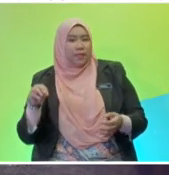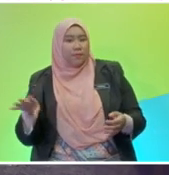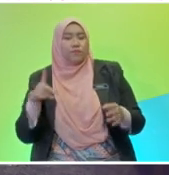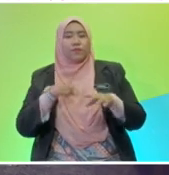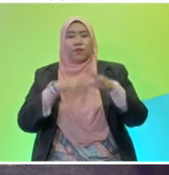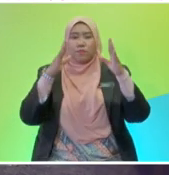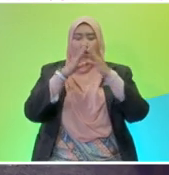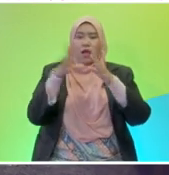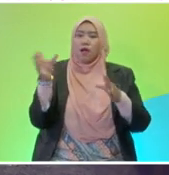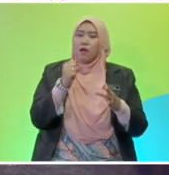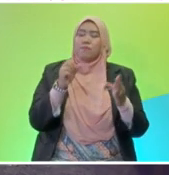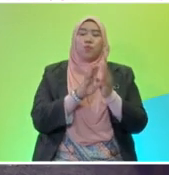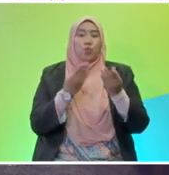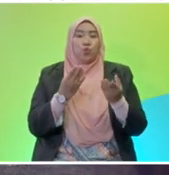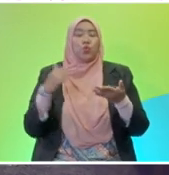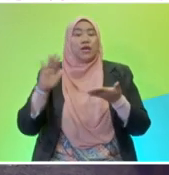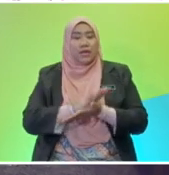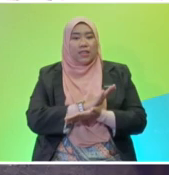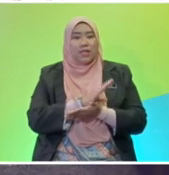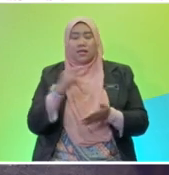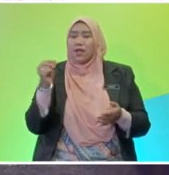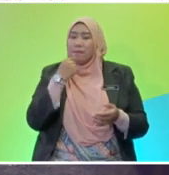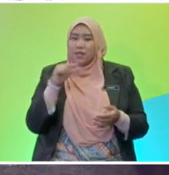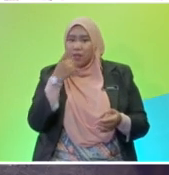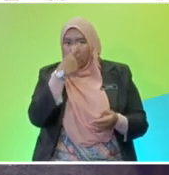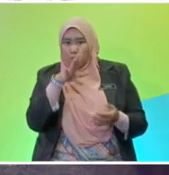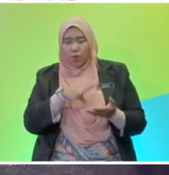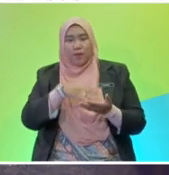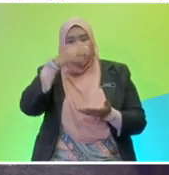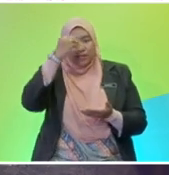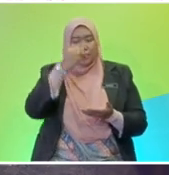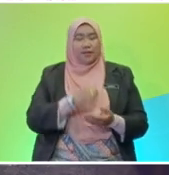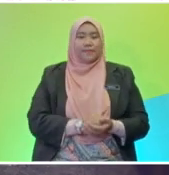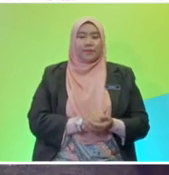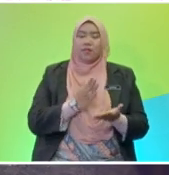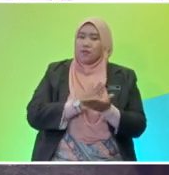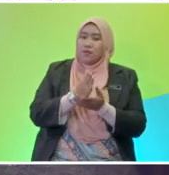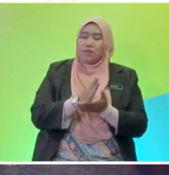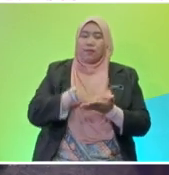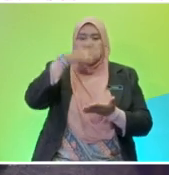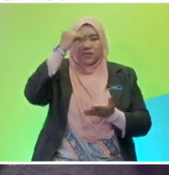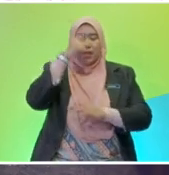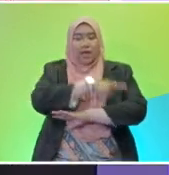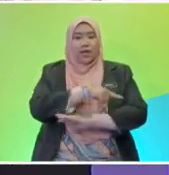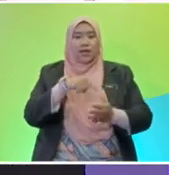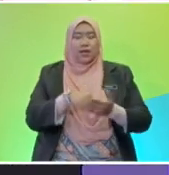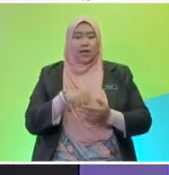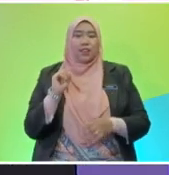ambil kertas ambil pensil banyak belajar nih Boleh kita teruskan pembelajaran kita anak-anak